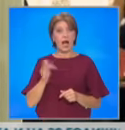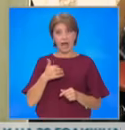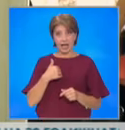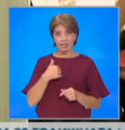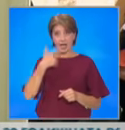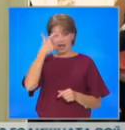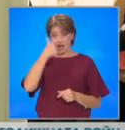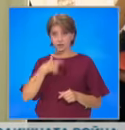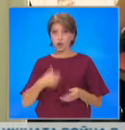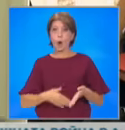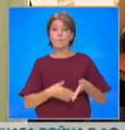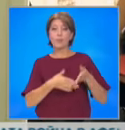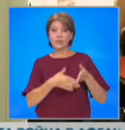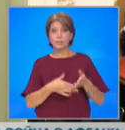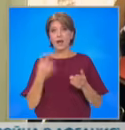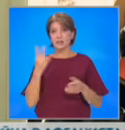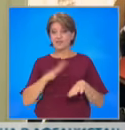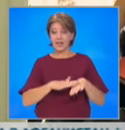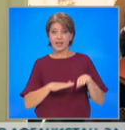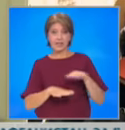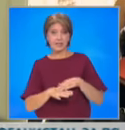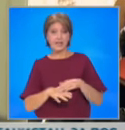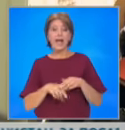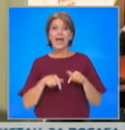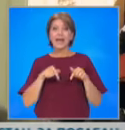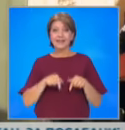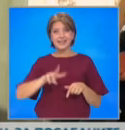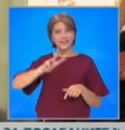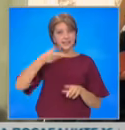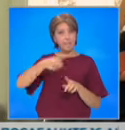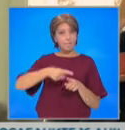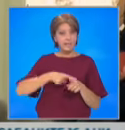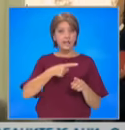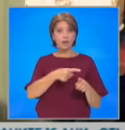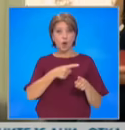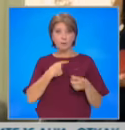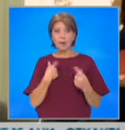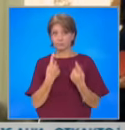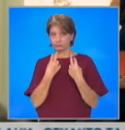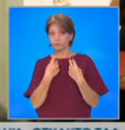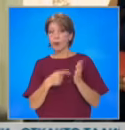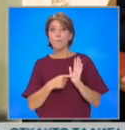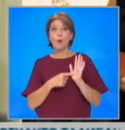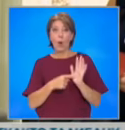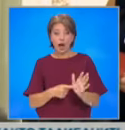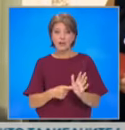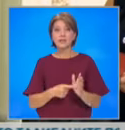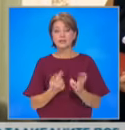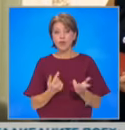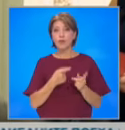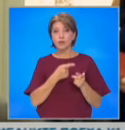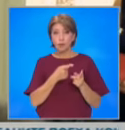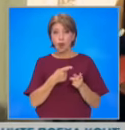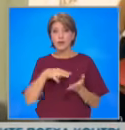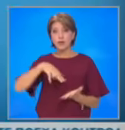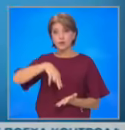ръце. Тези 3 месеца ми го доказа, не само на думи, а на действия, че този човек наистина е застанал зад промяната на България,